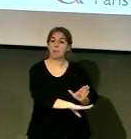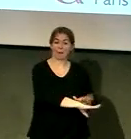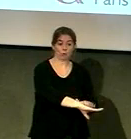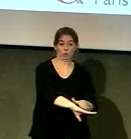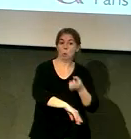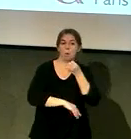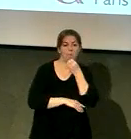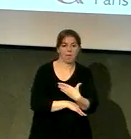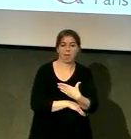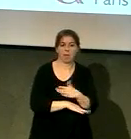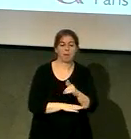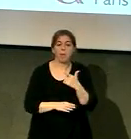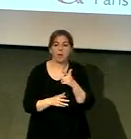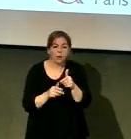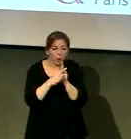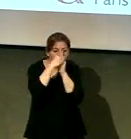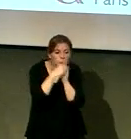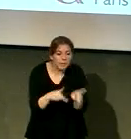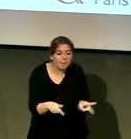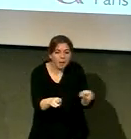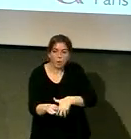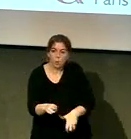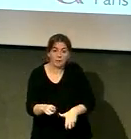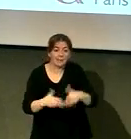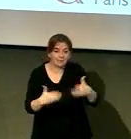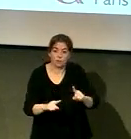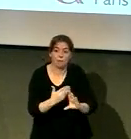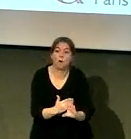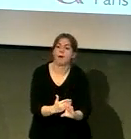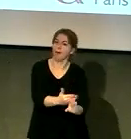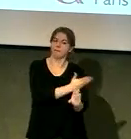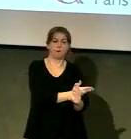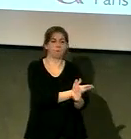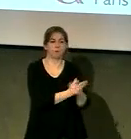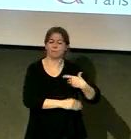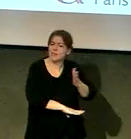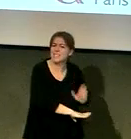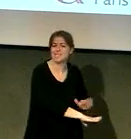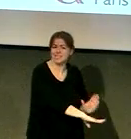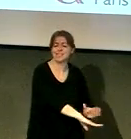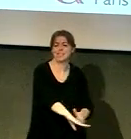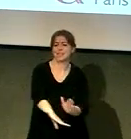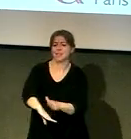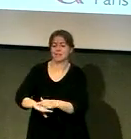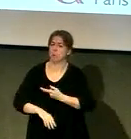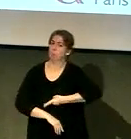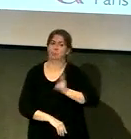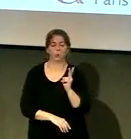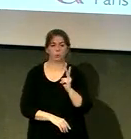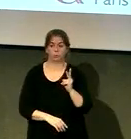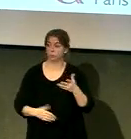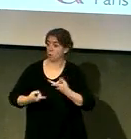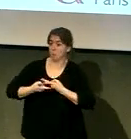ait un beaucoup plus gros travail, que ce soit même à une échelle régionale, etc., sur avertir le